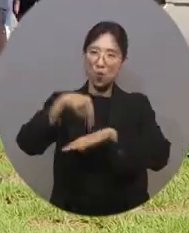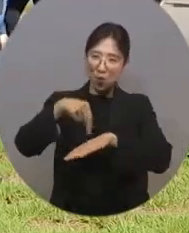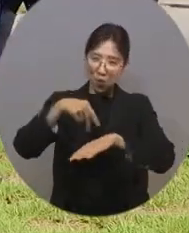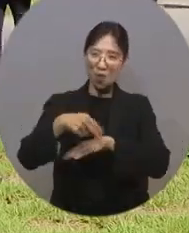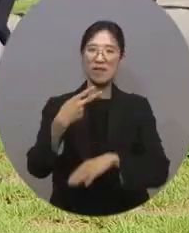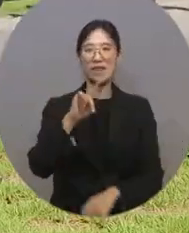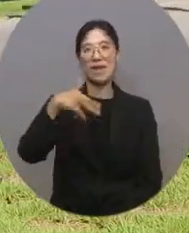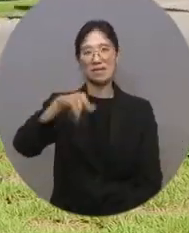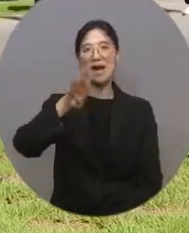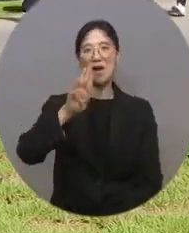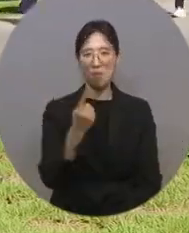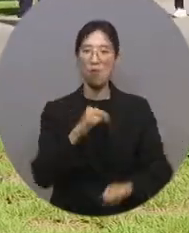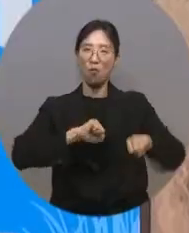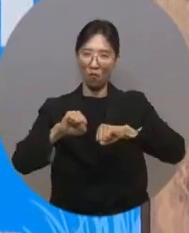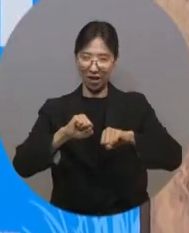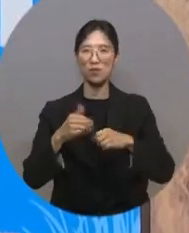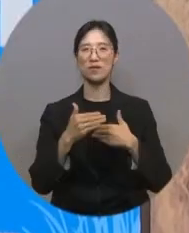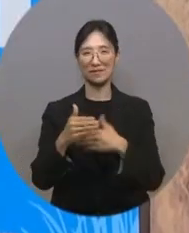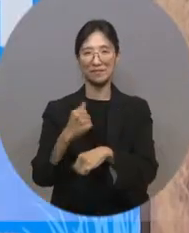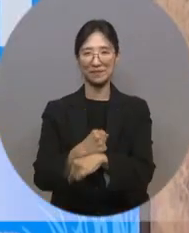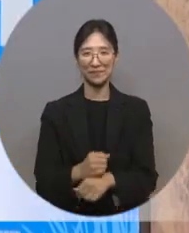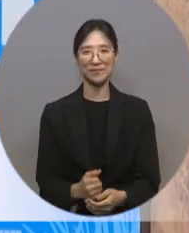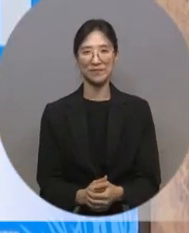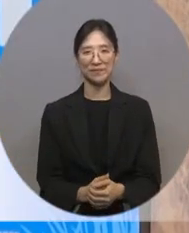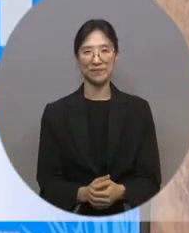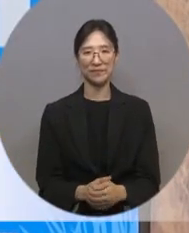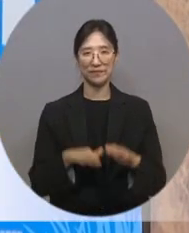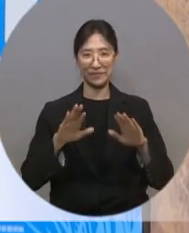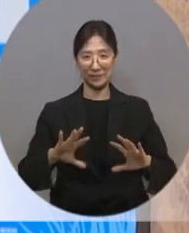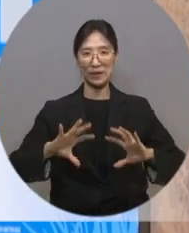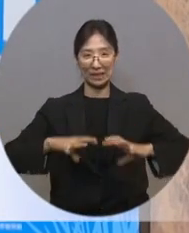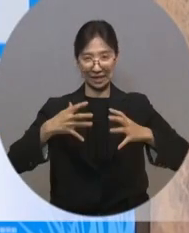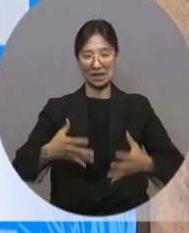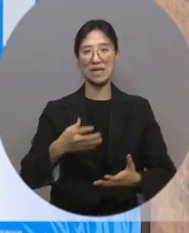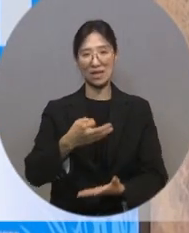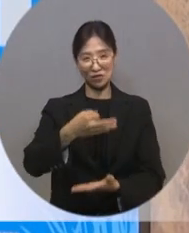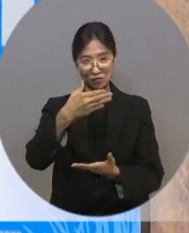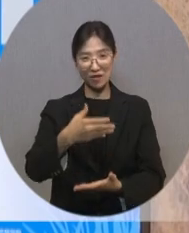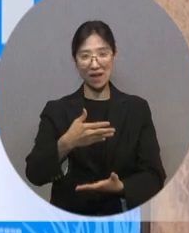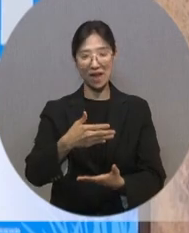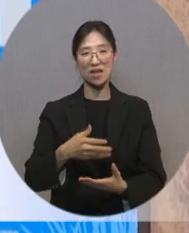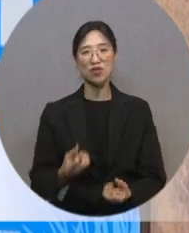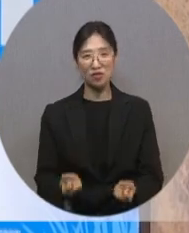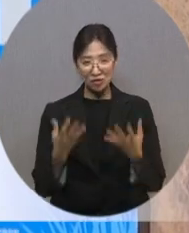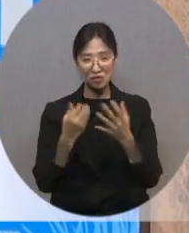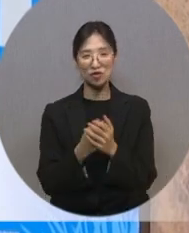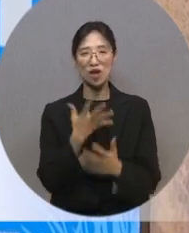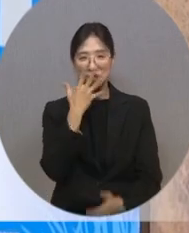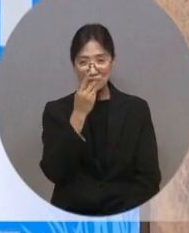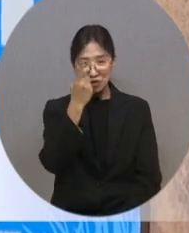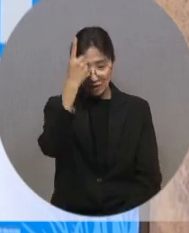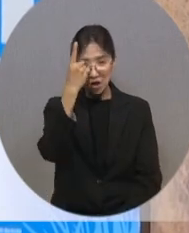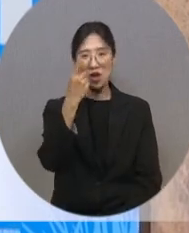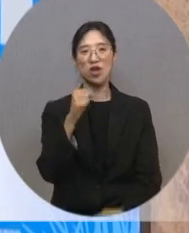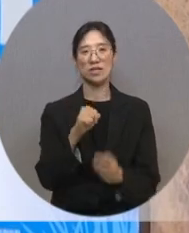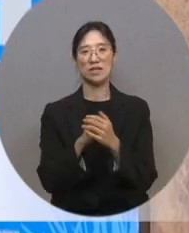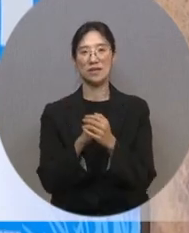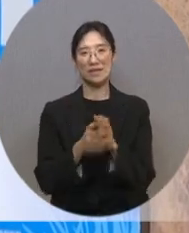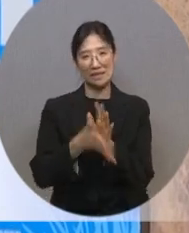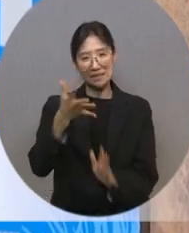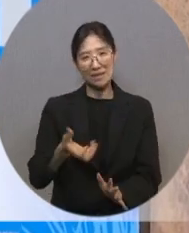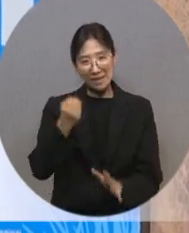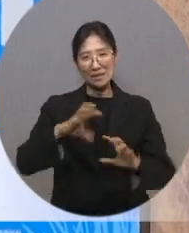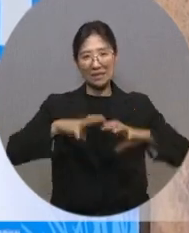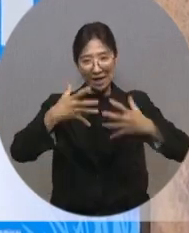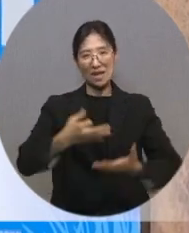운동으로 진행했습니다. 이번 세계유산축전은 순천시가 가지고 있는